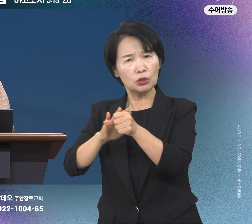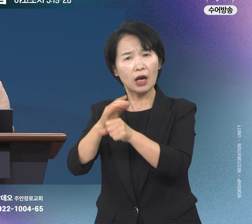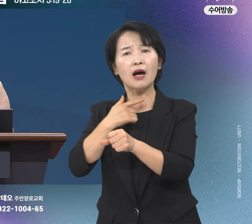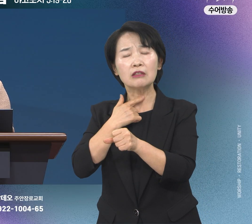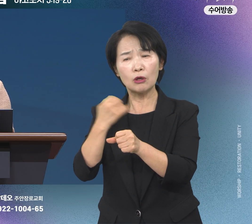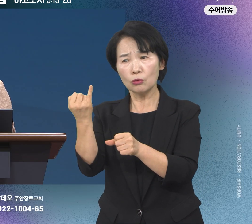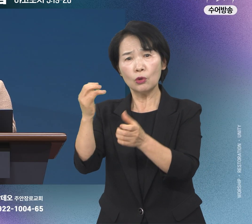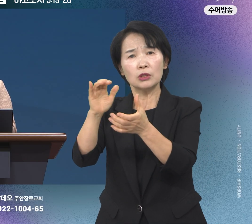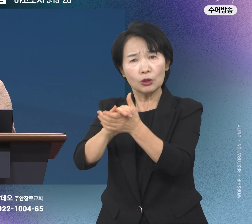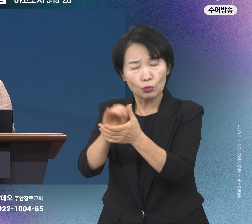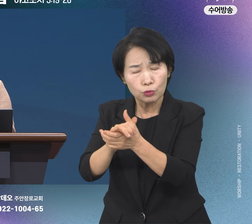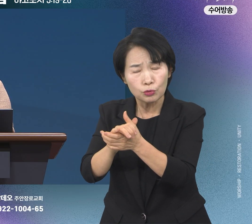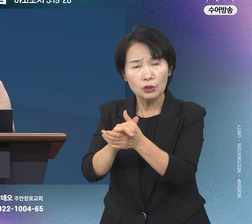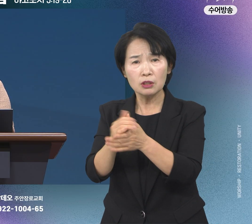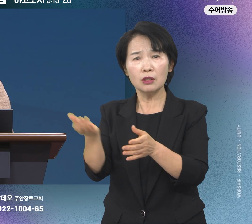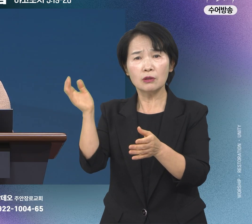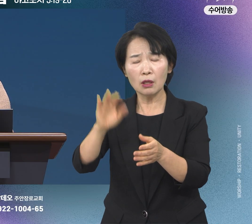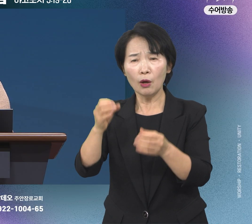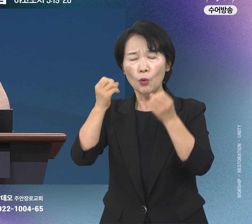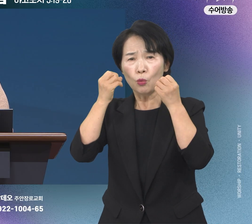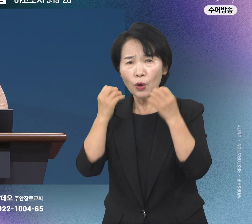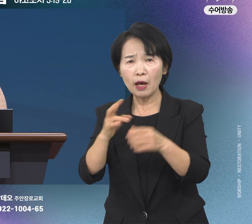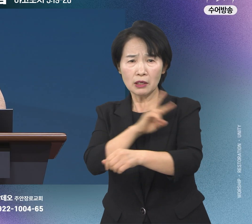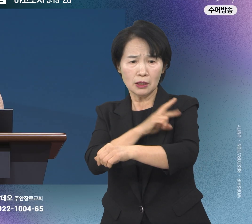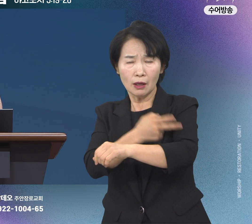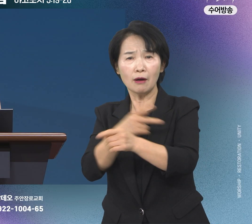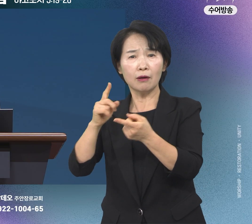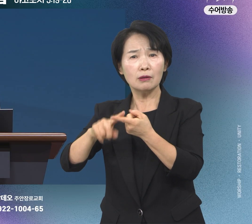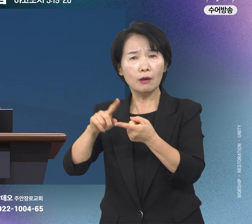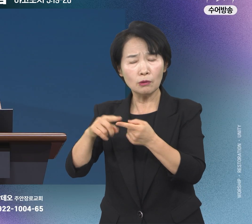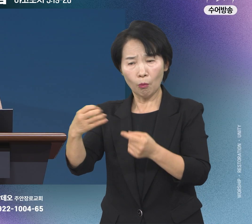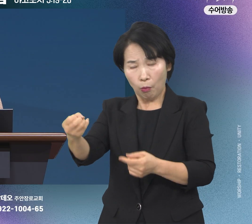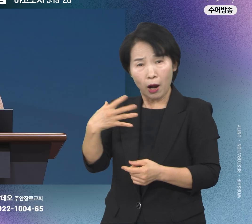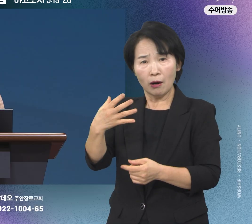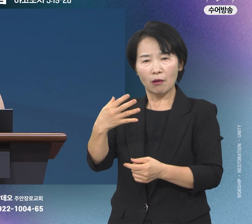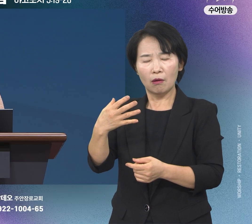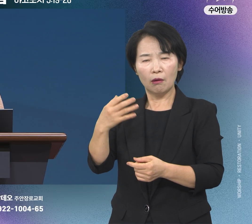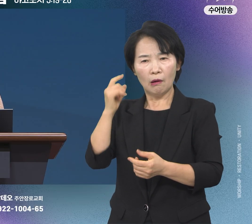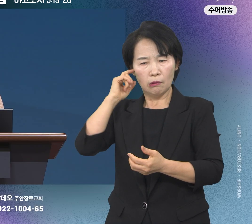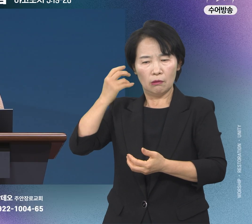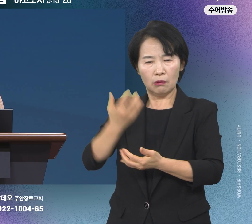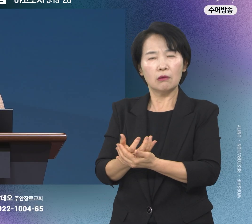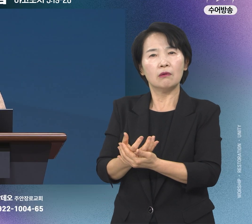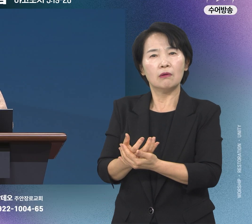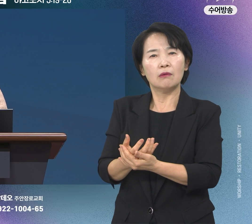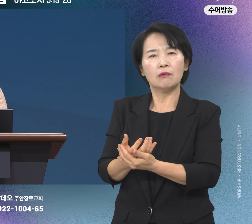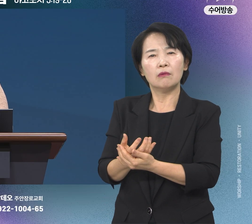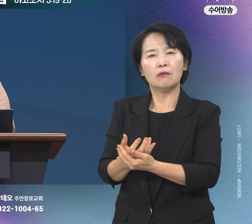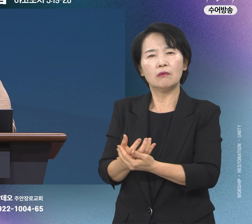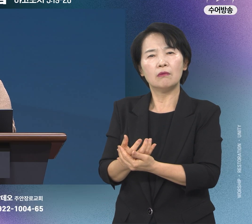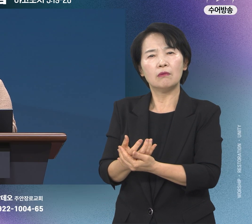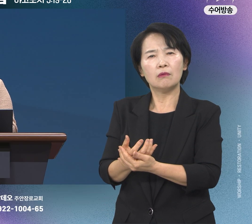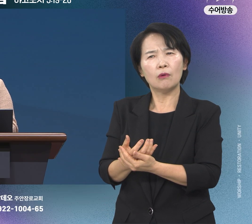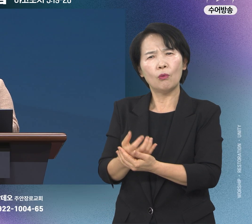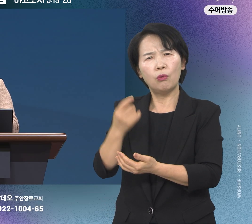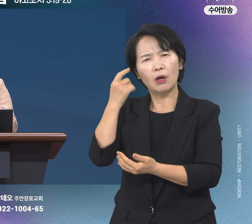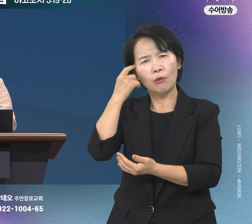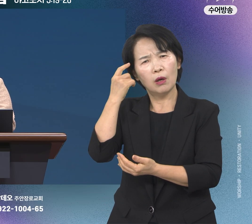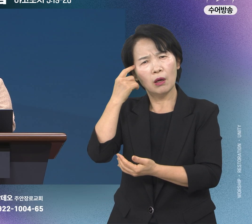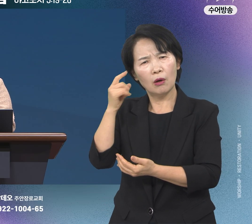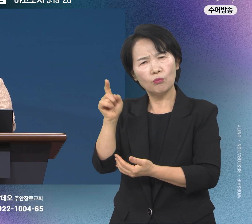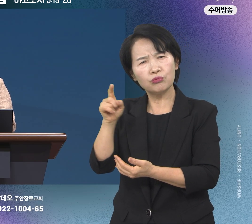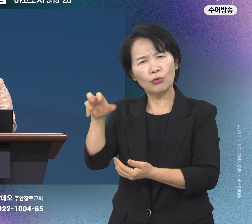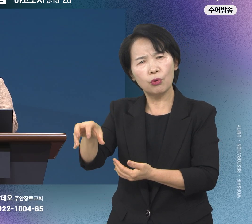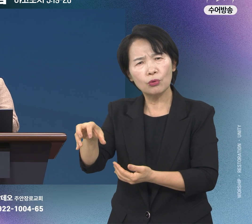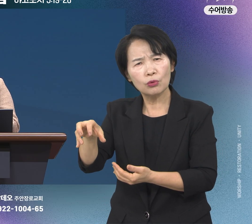입에서 신천지만 질리면 어떻게 할래? 라는 그 말이 너무나도 충격적이었어요. 대체 어떤 곳이길래 저